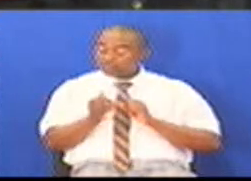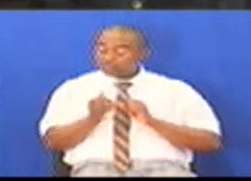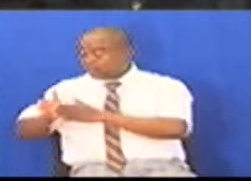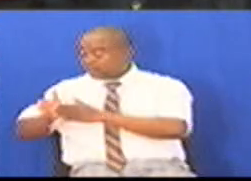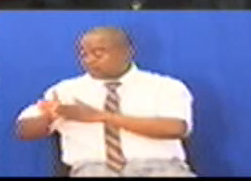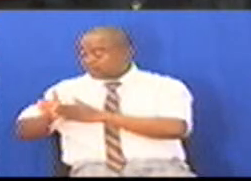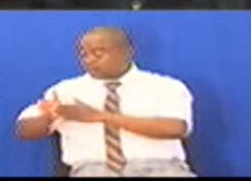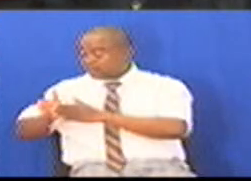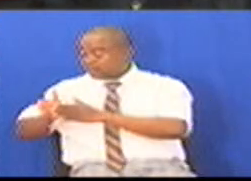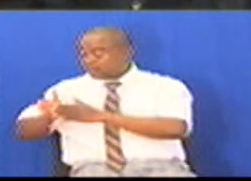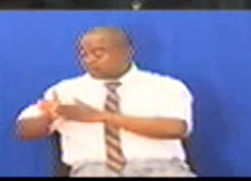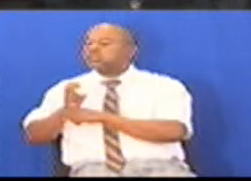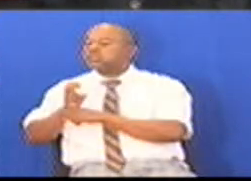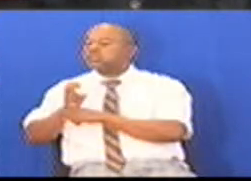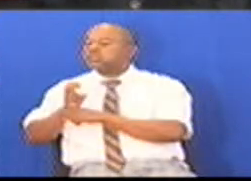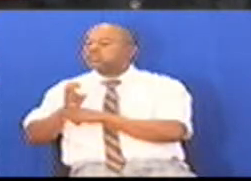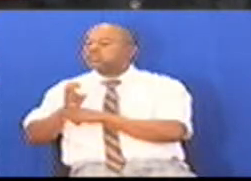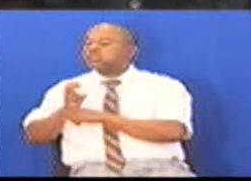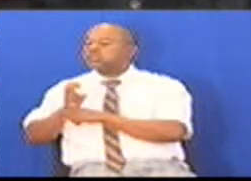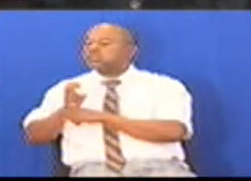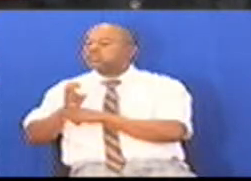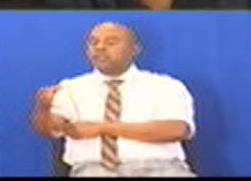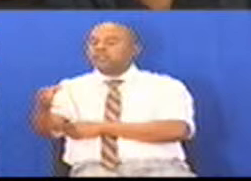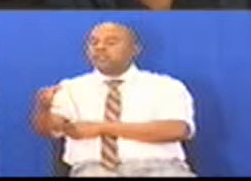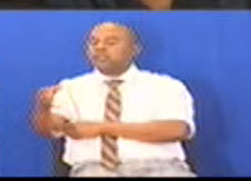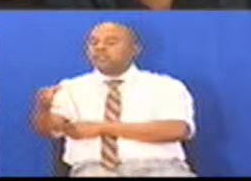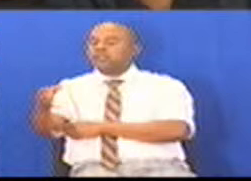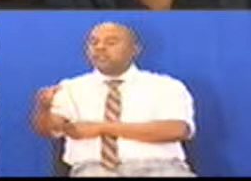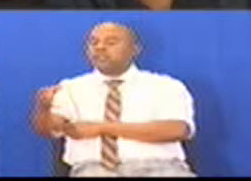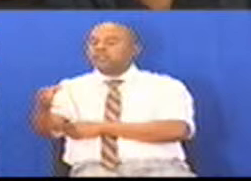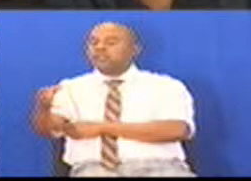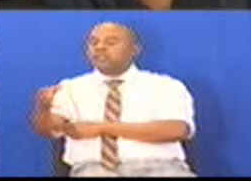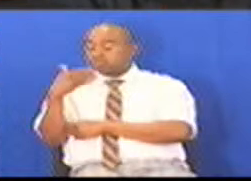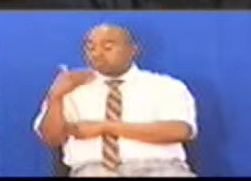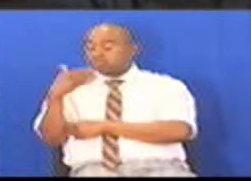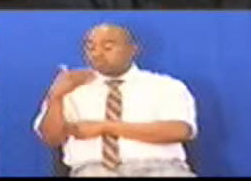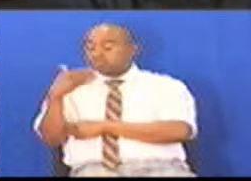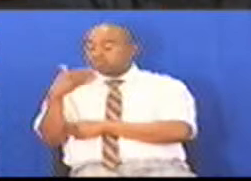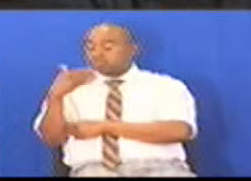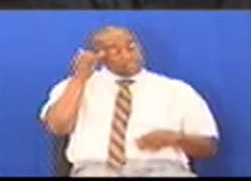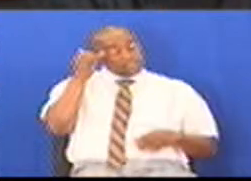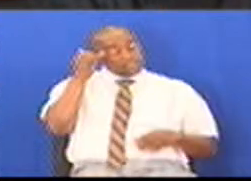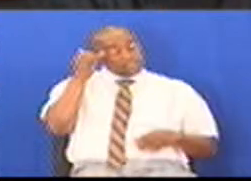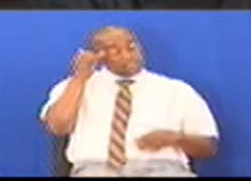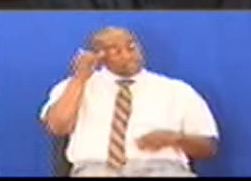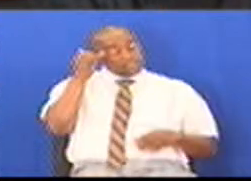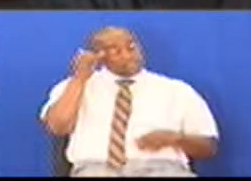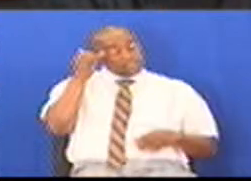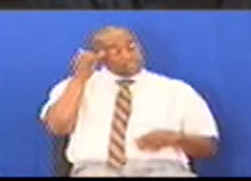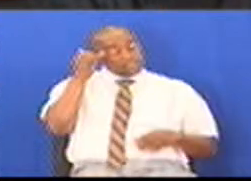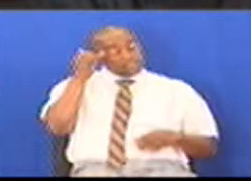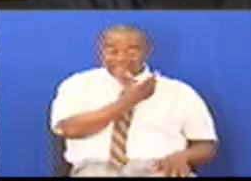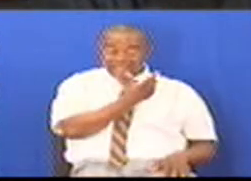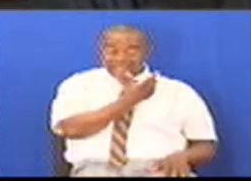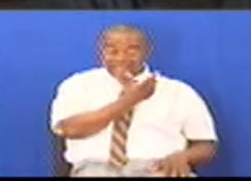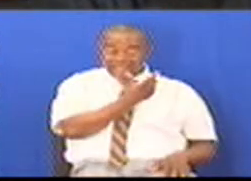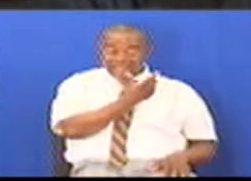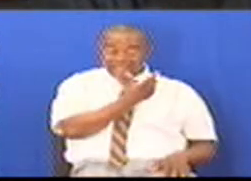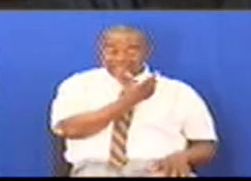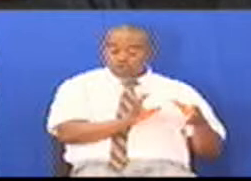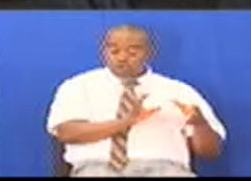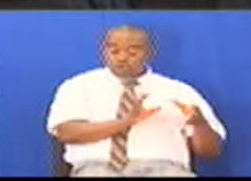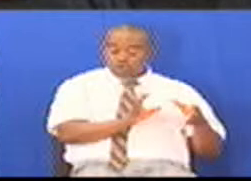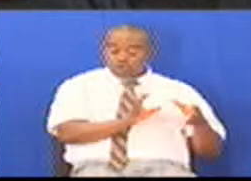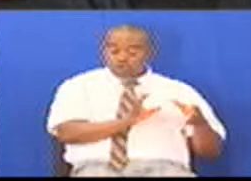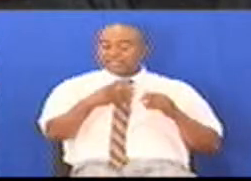lakini inasimamiwa moja kwa moja na wizara za sekta. Hivyo kamati inashauri serikali kwamba wizara ya fedha na mipango ikishirikiana na